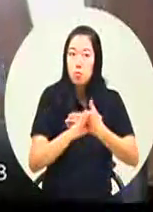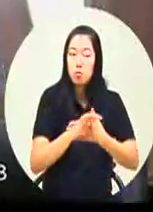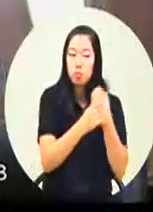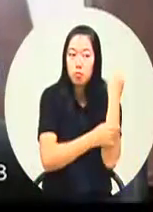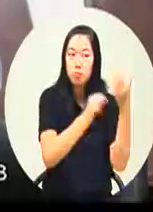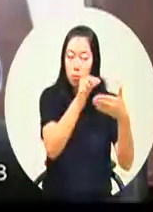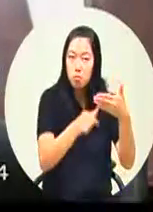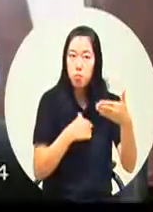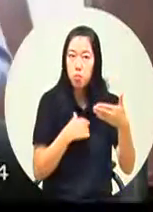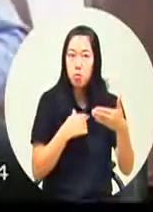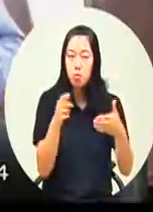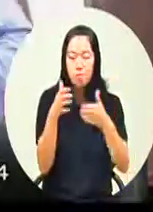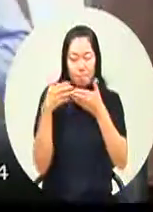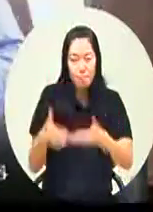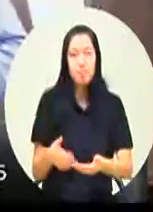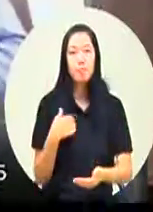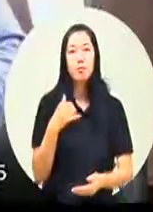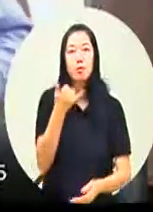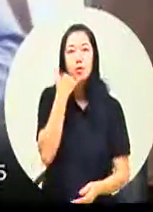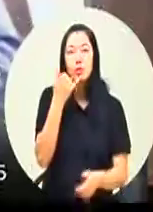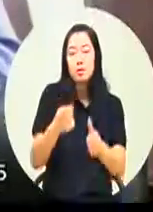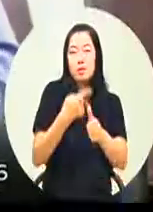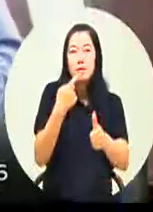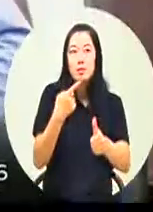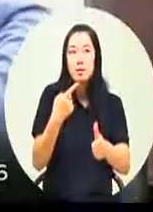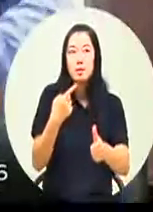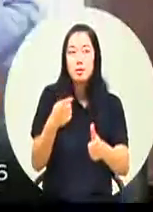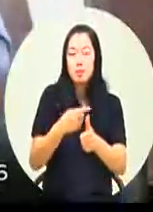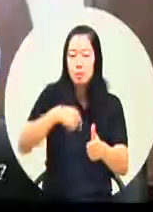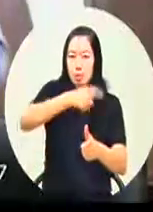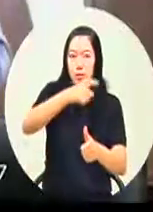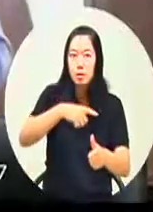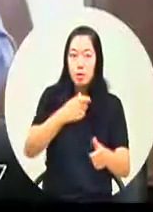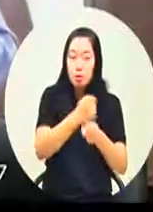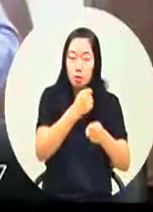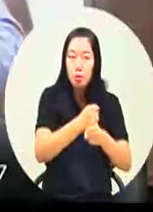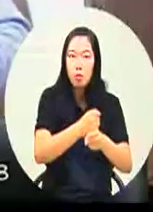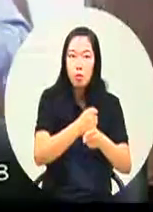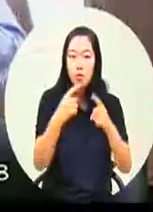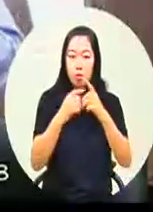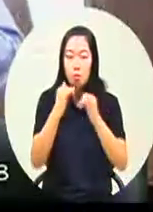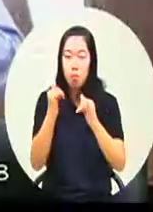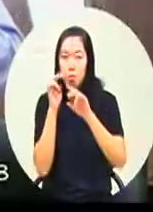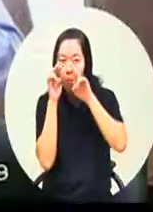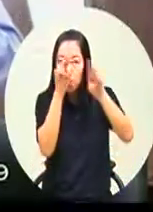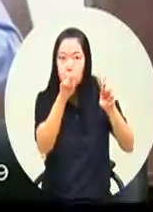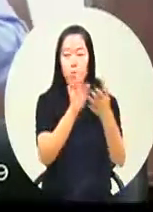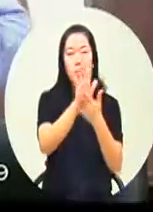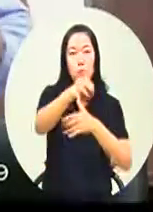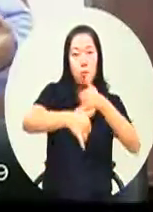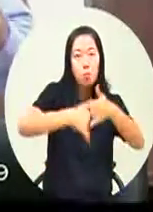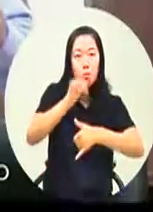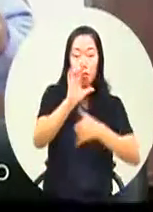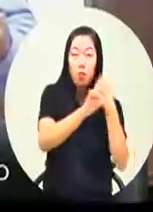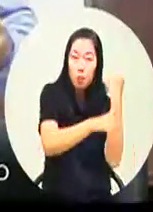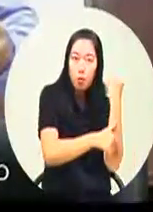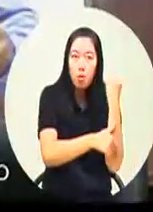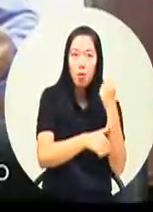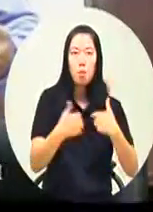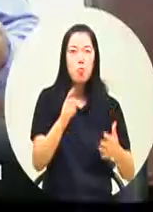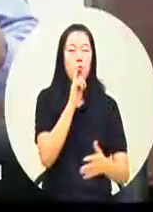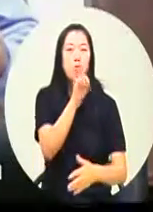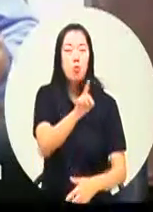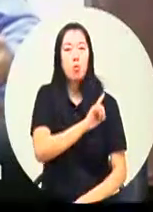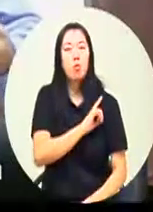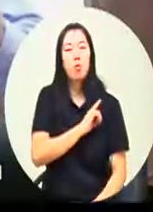性是在这里，让它可以先上路，可以先跑，让市民可以看得到未来的生活方式。民工署有的说你